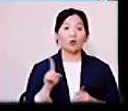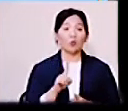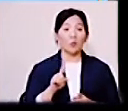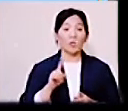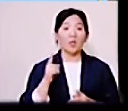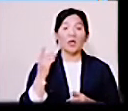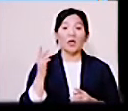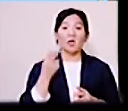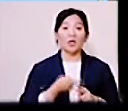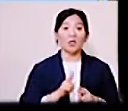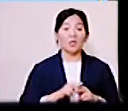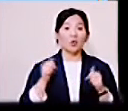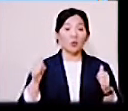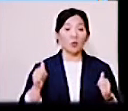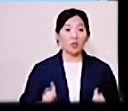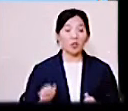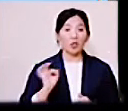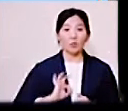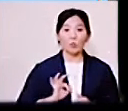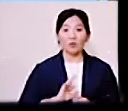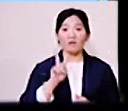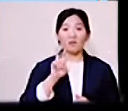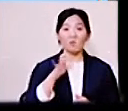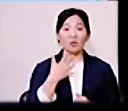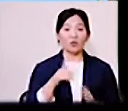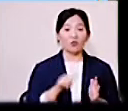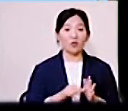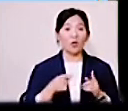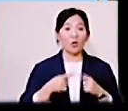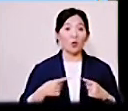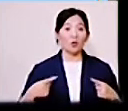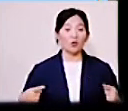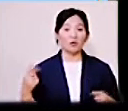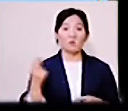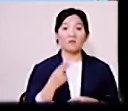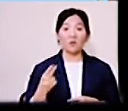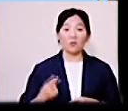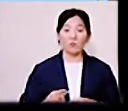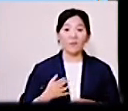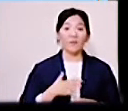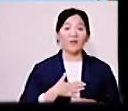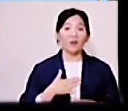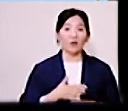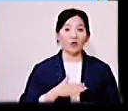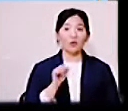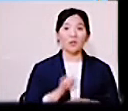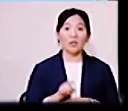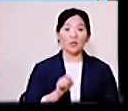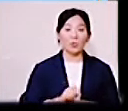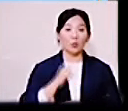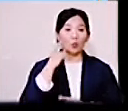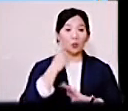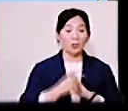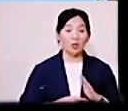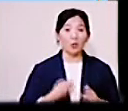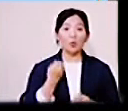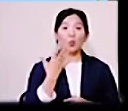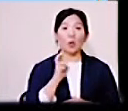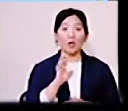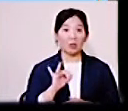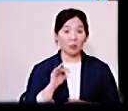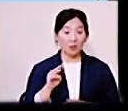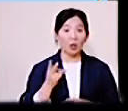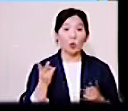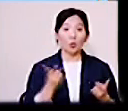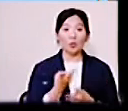изображении могут использоваться 256 различных цветов. Наша задача – узнать, сколько бит